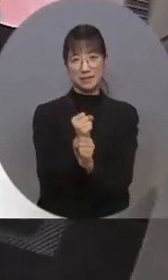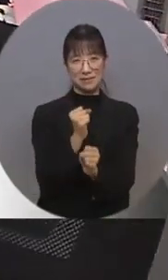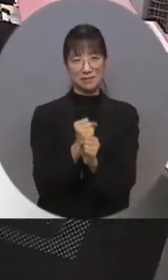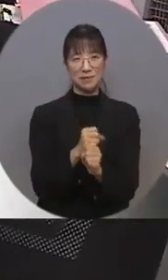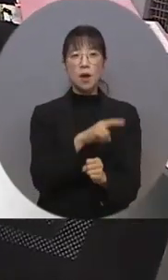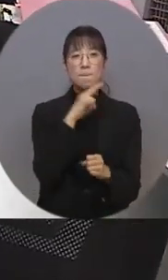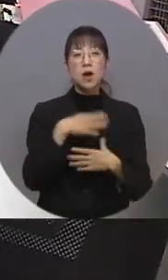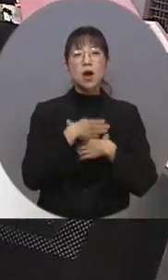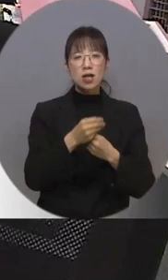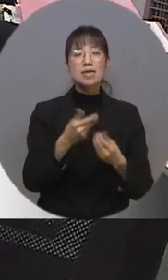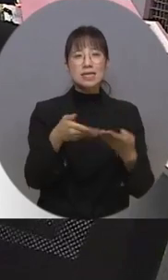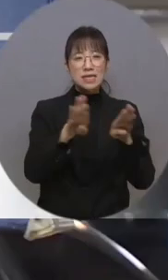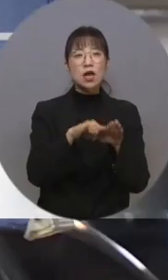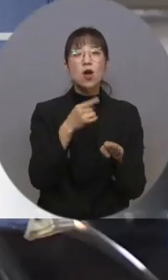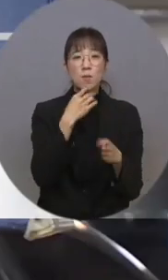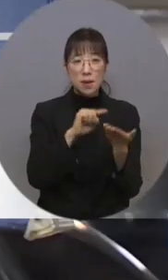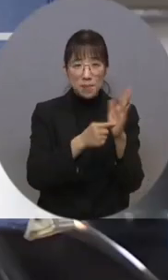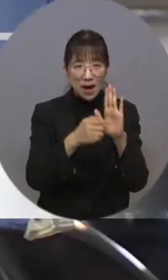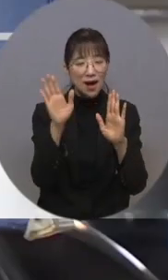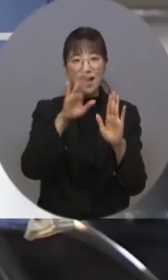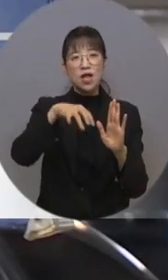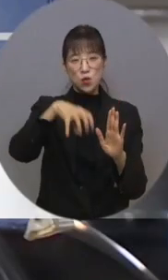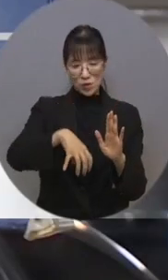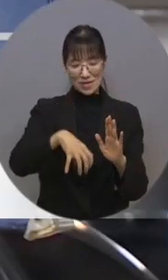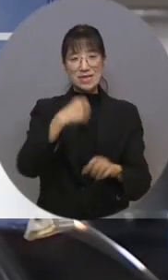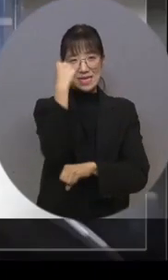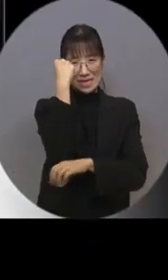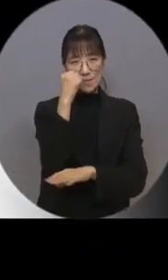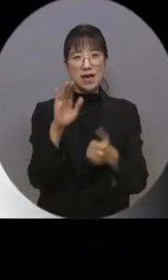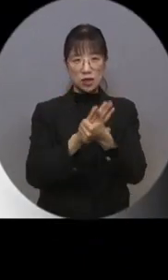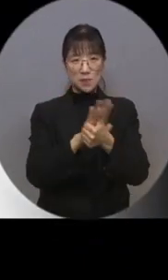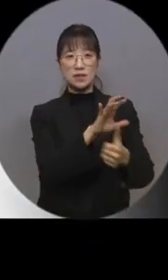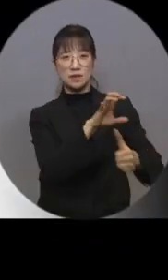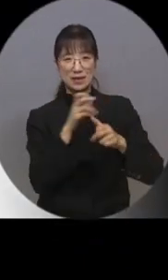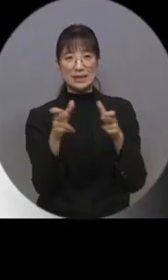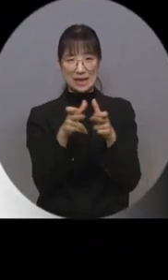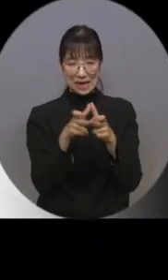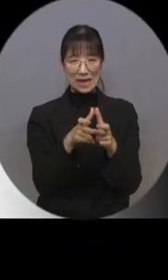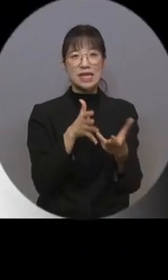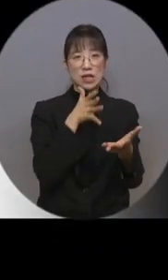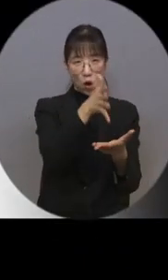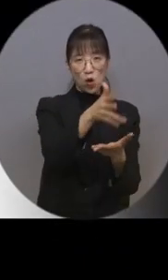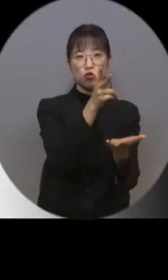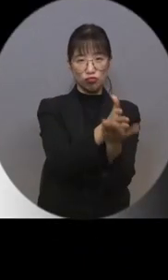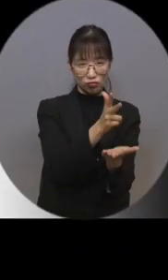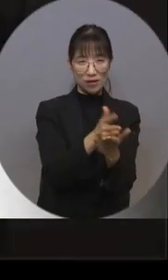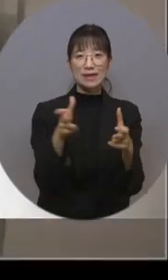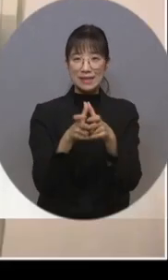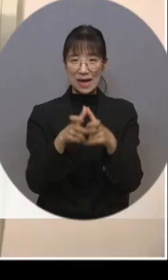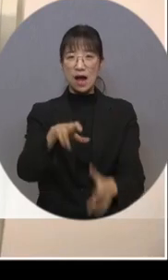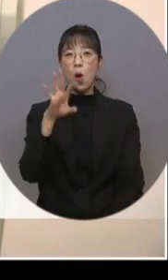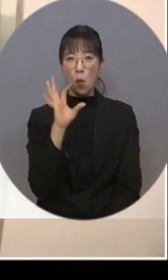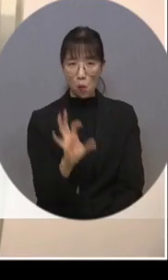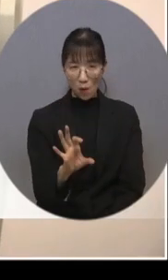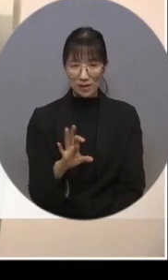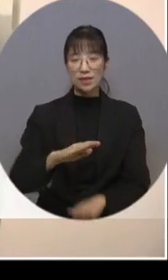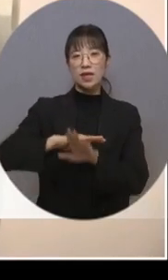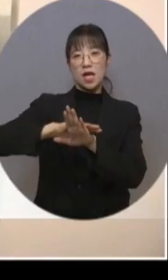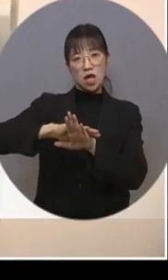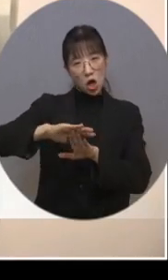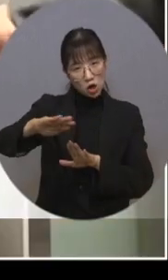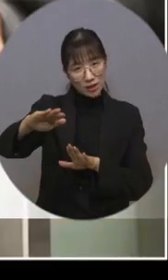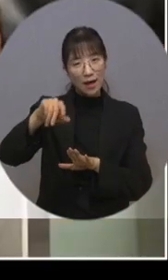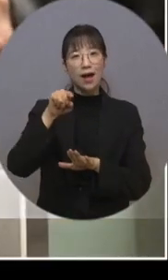편의시설만 제공하던 것에서 벗어나 위치기반 서비스를 활용해 장애인 전용 주차구역, 장애인 화장실, 경사도 등을